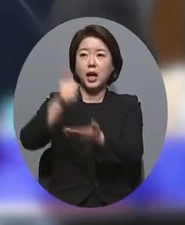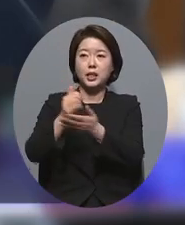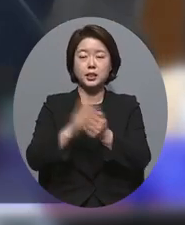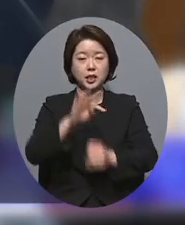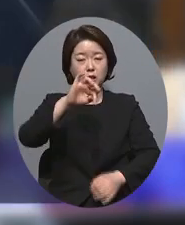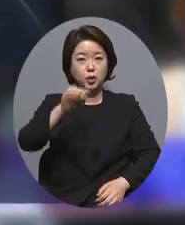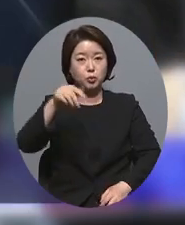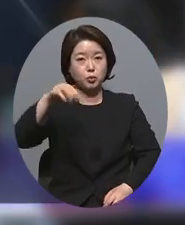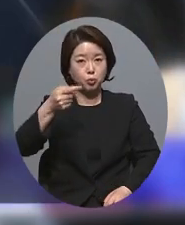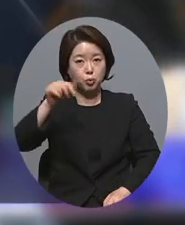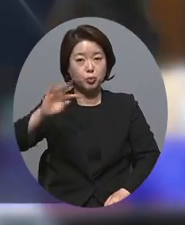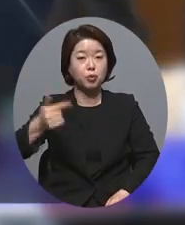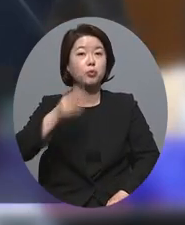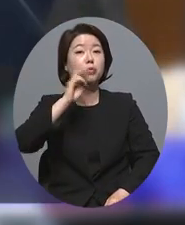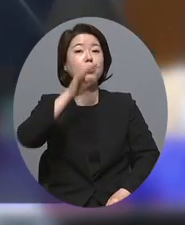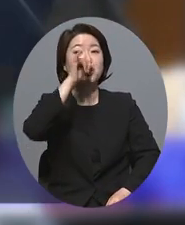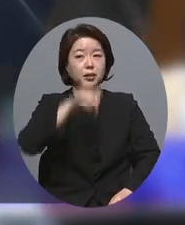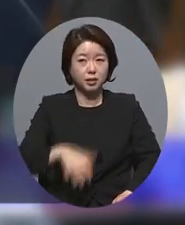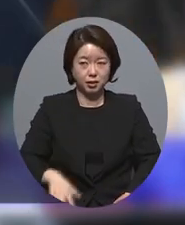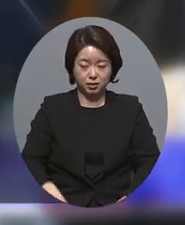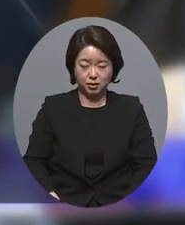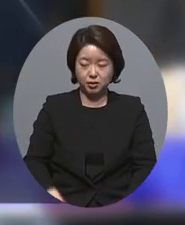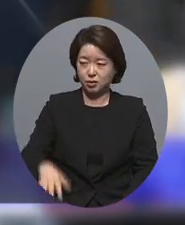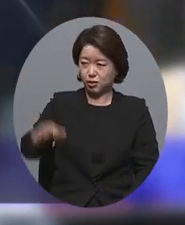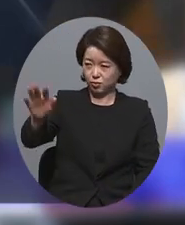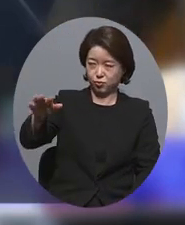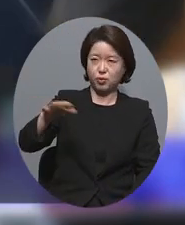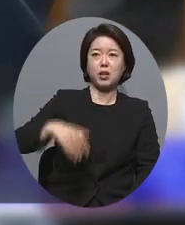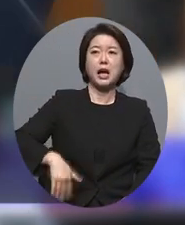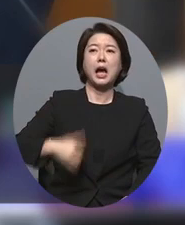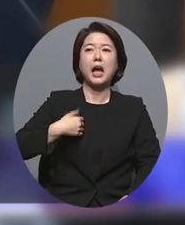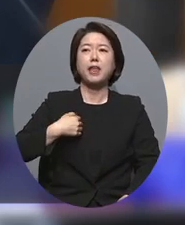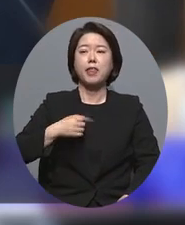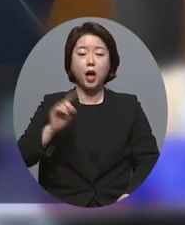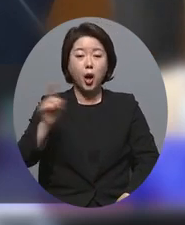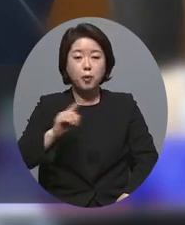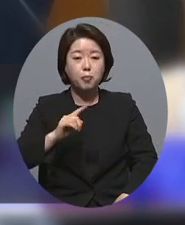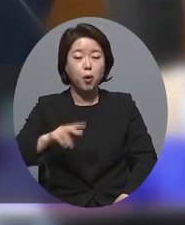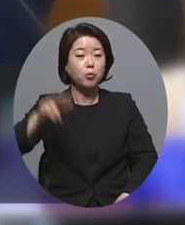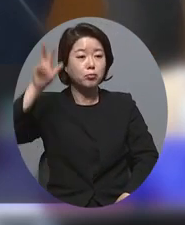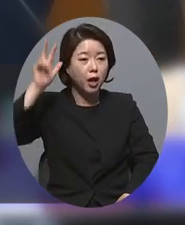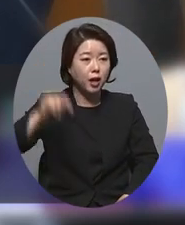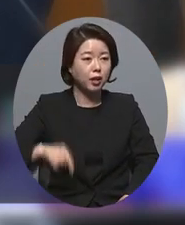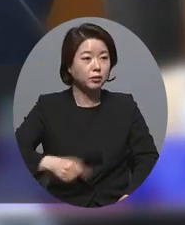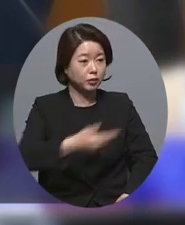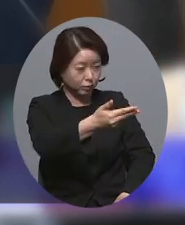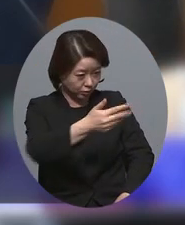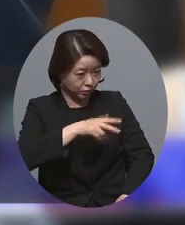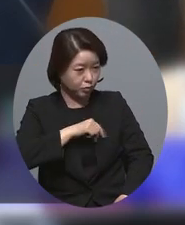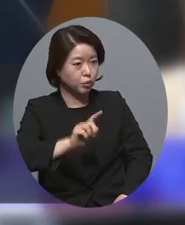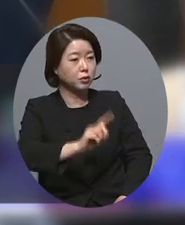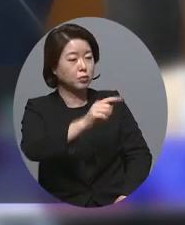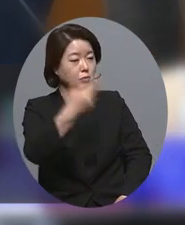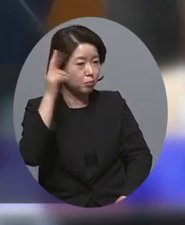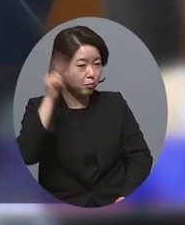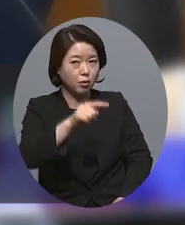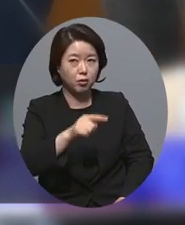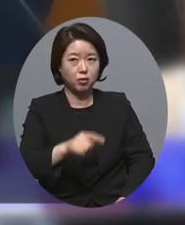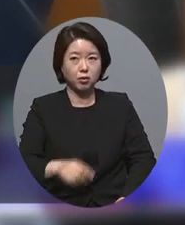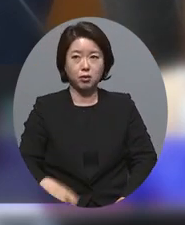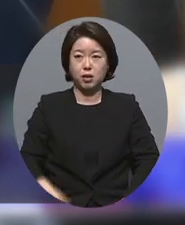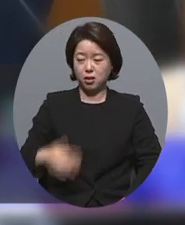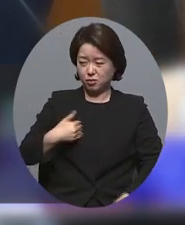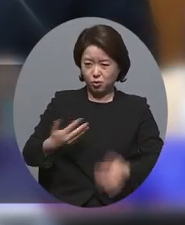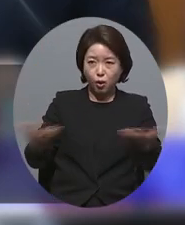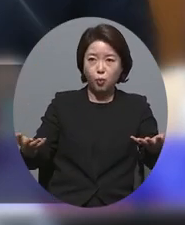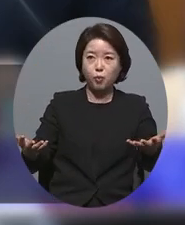자, 위원님, 저번에 저보고 뭐 걸라고 하지 않았습니까? 이번엔 저랑 뭐 걸면 어떻습니까? 금방 2km 안에 있었으면 저는 뭐 걸겠습니다. 위원님